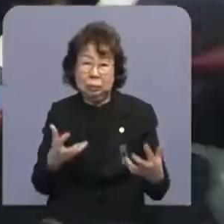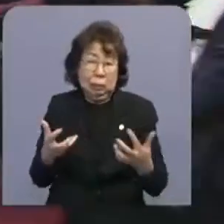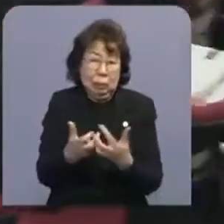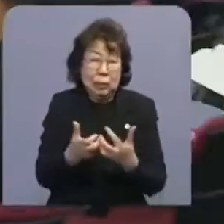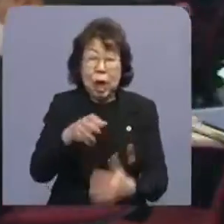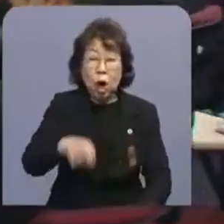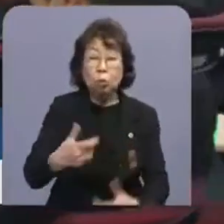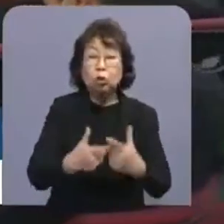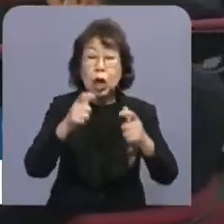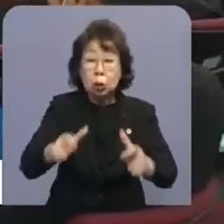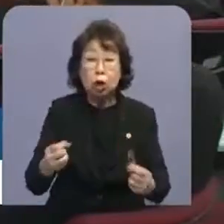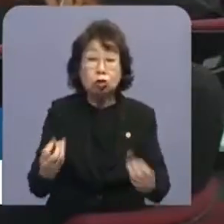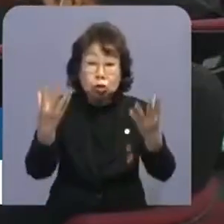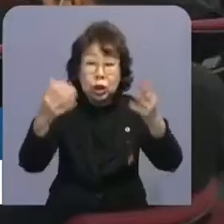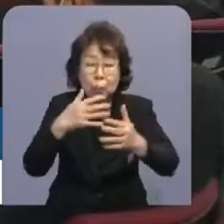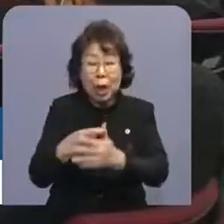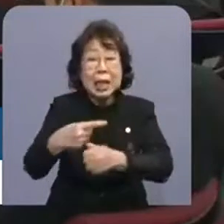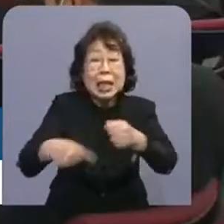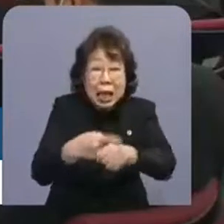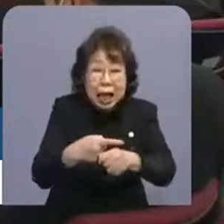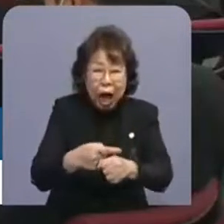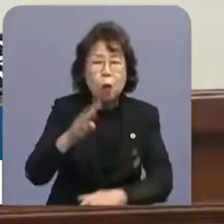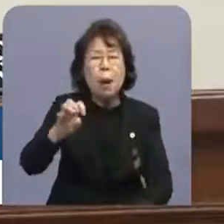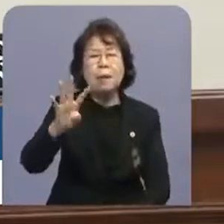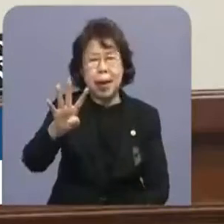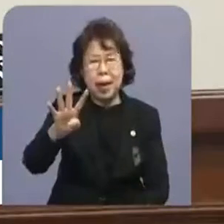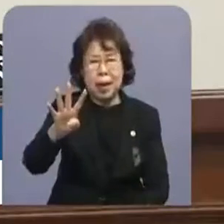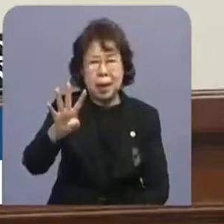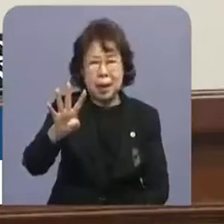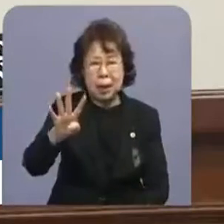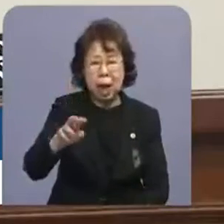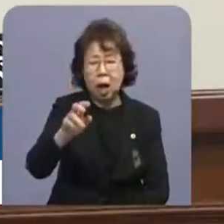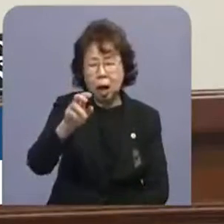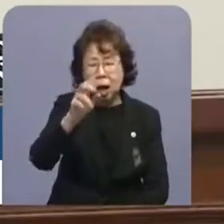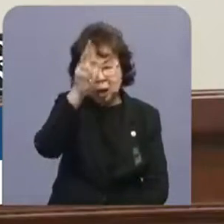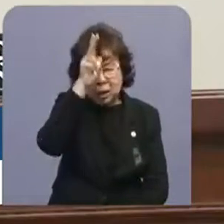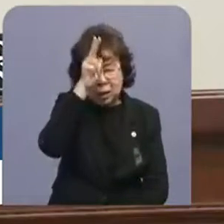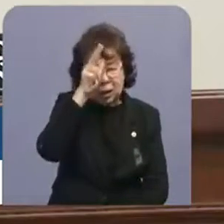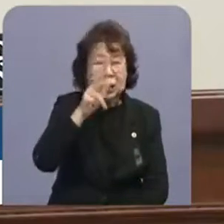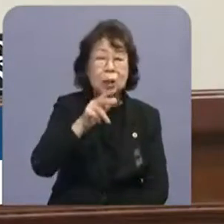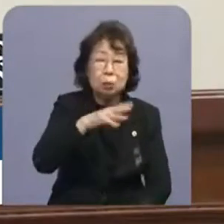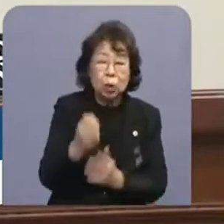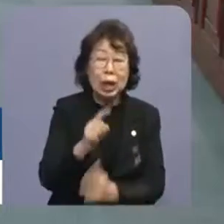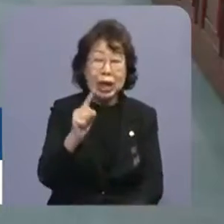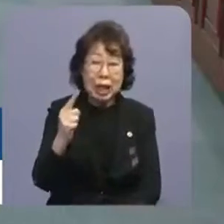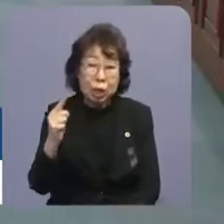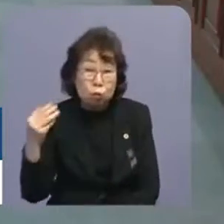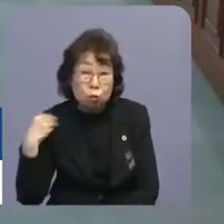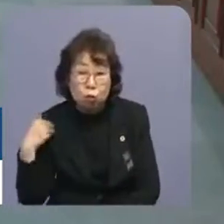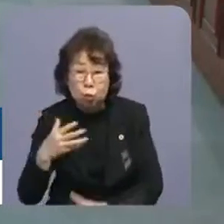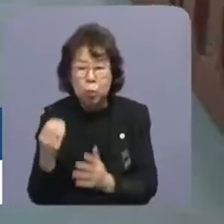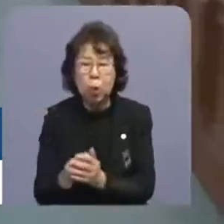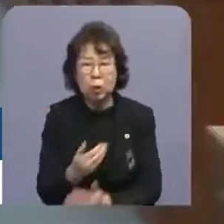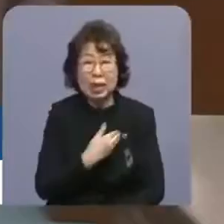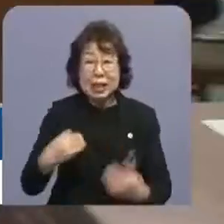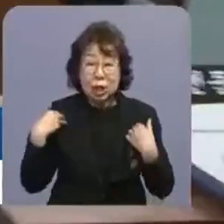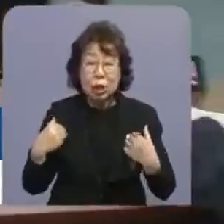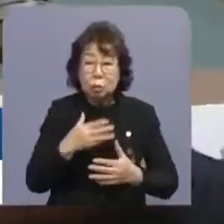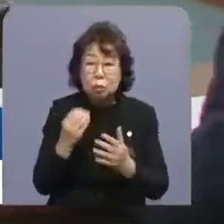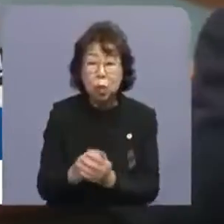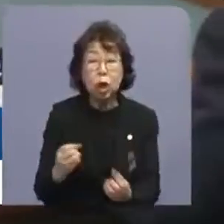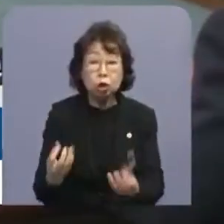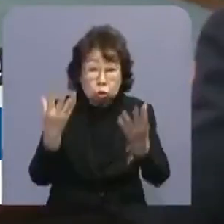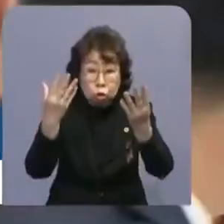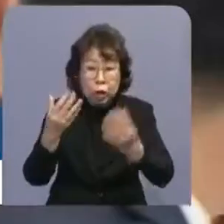부산 지역 주요 축제는 연간 44건. 소방재난본부 행정사무감사에서도 시의원들은 대규모